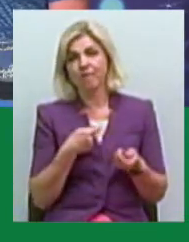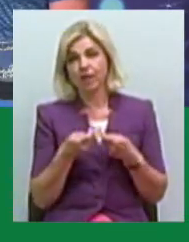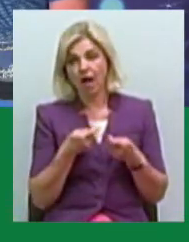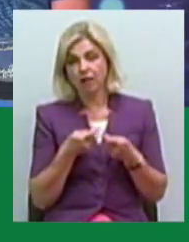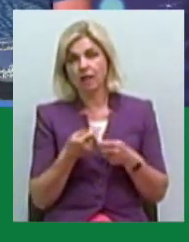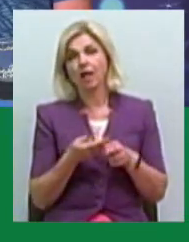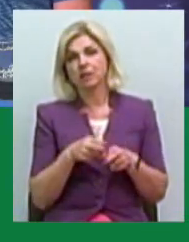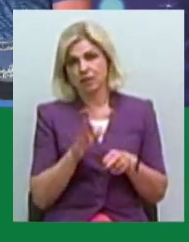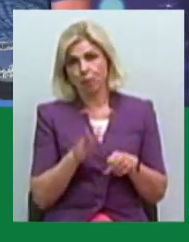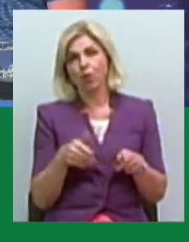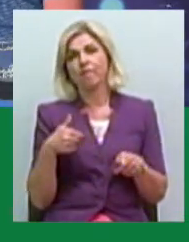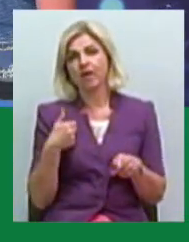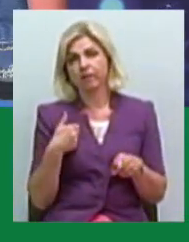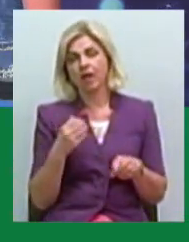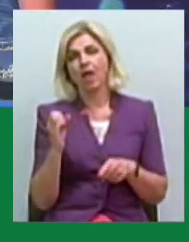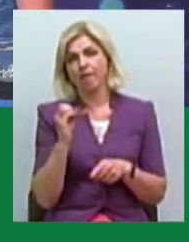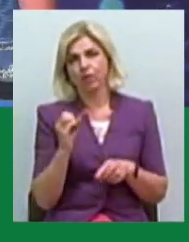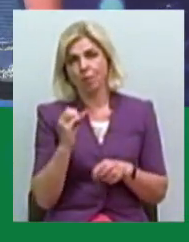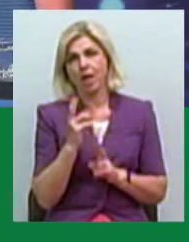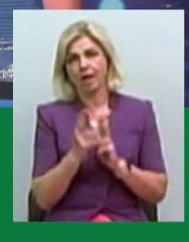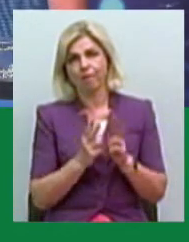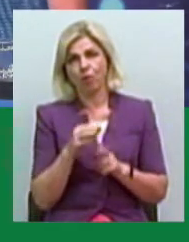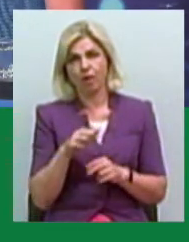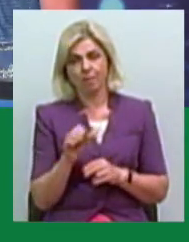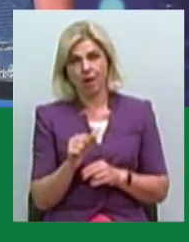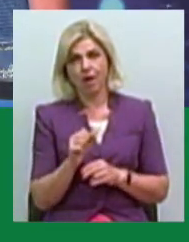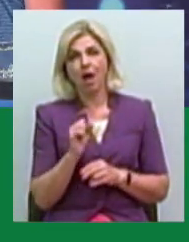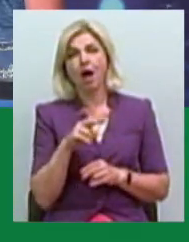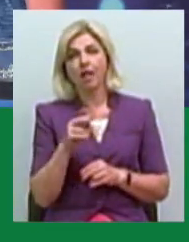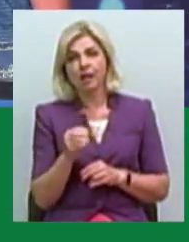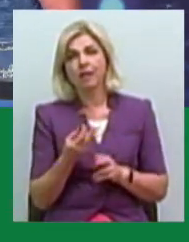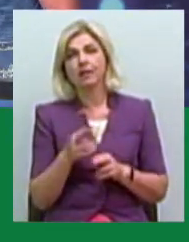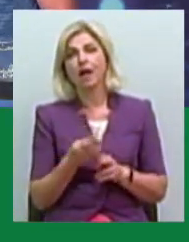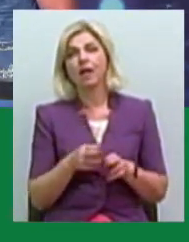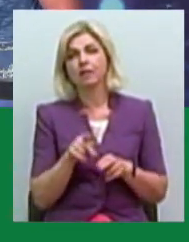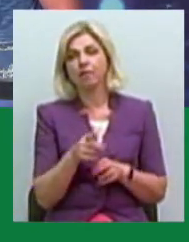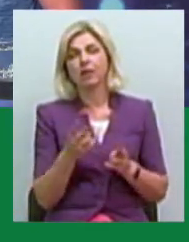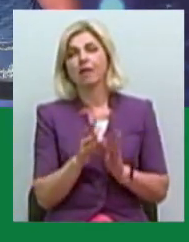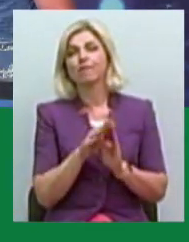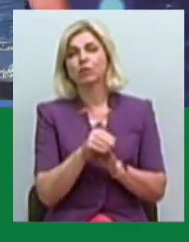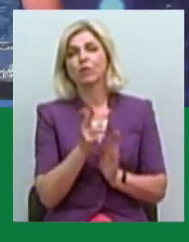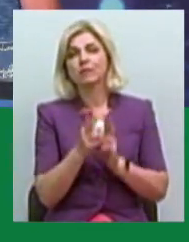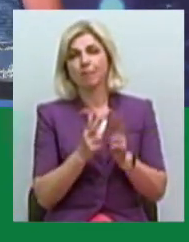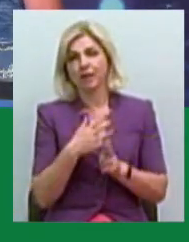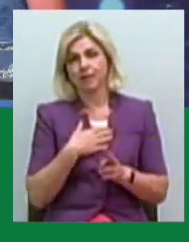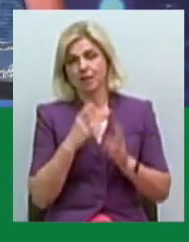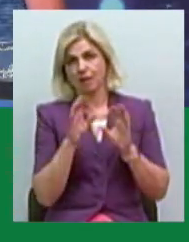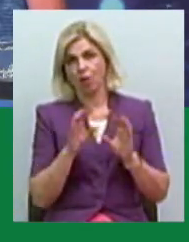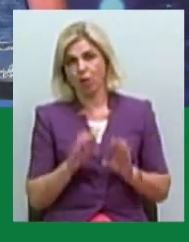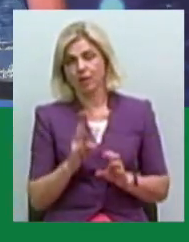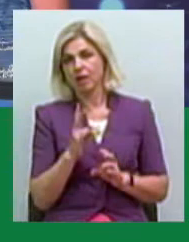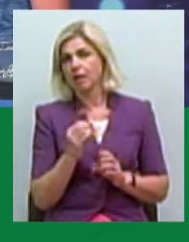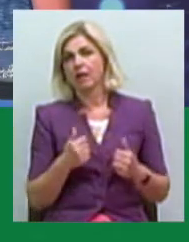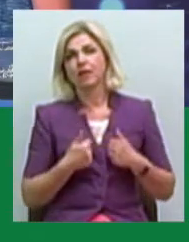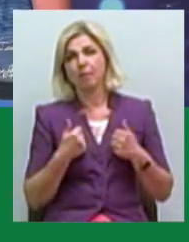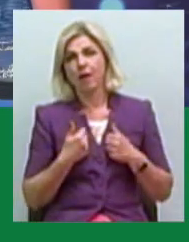це буде ефективна європейська реформа. Але для цього треба вносити просто зміни в наше законодавство, а не намагатися